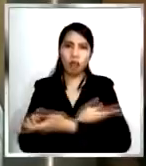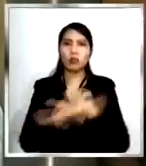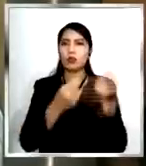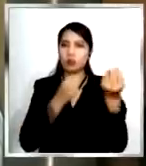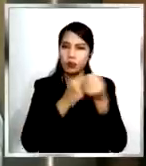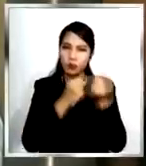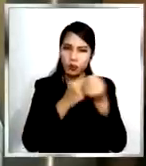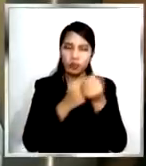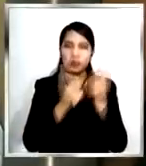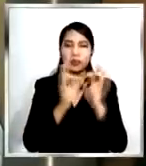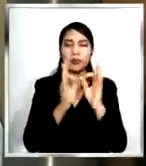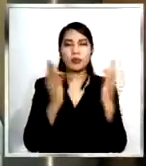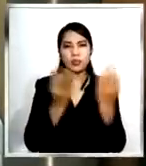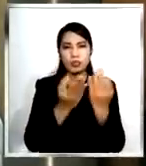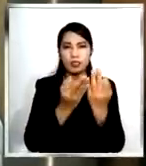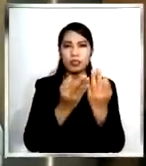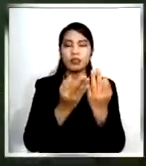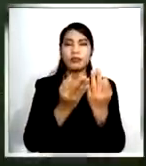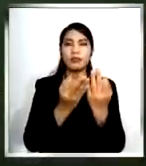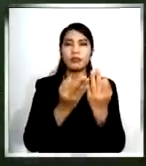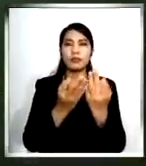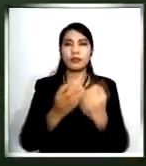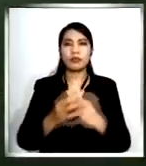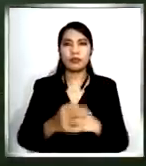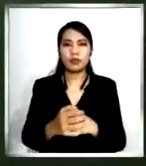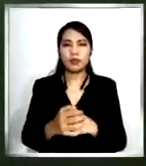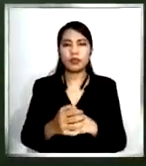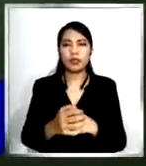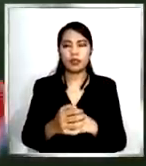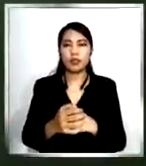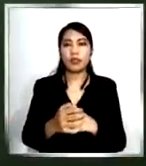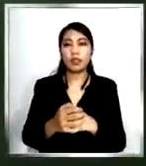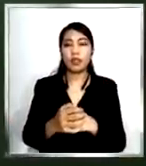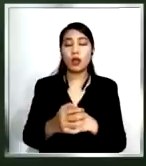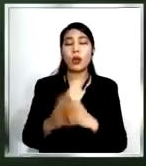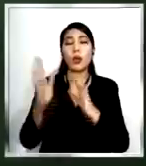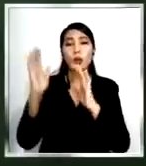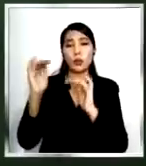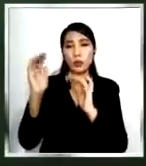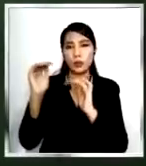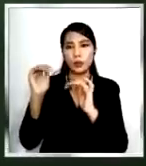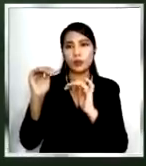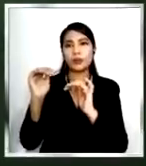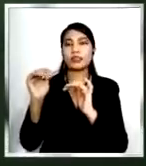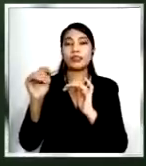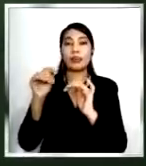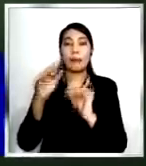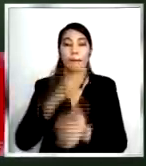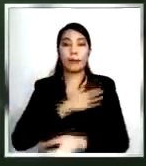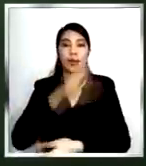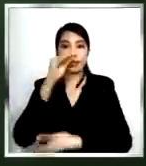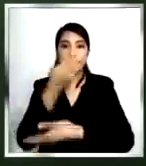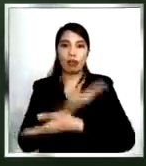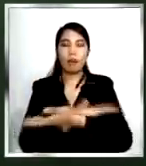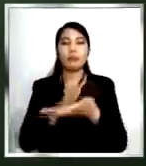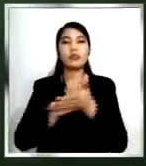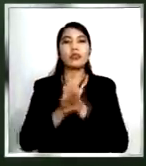mga ibang batang example. Sana po maging inspiration siya ng mga